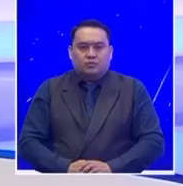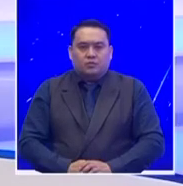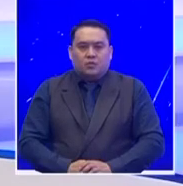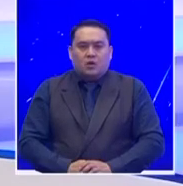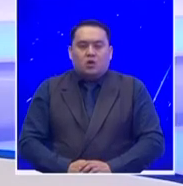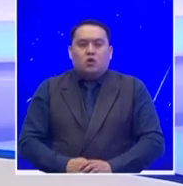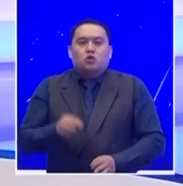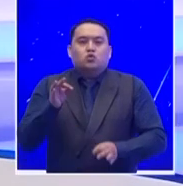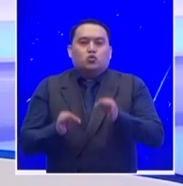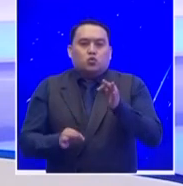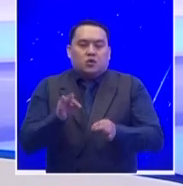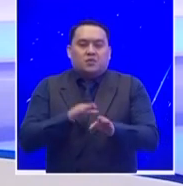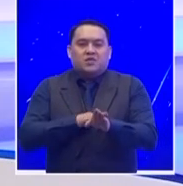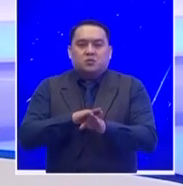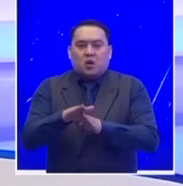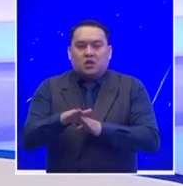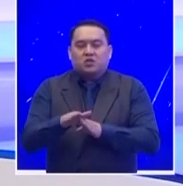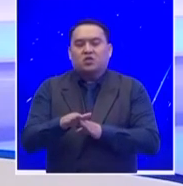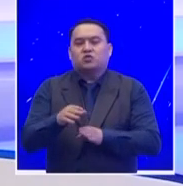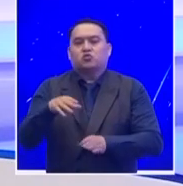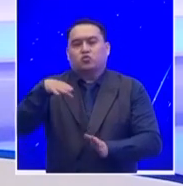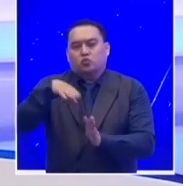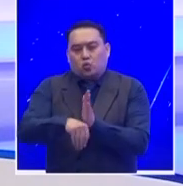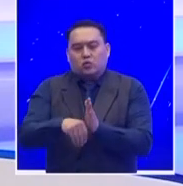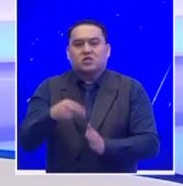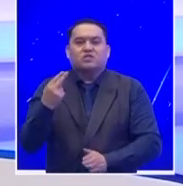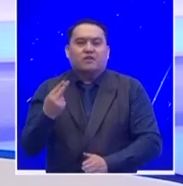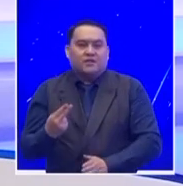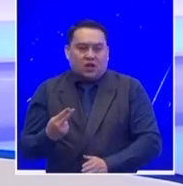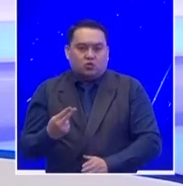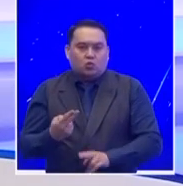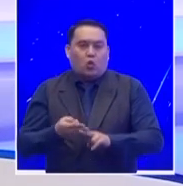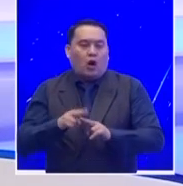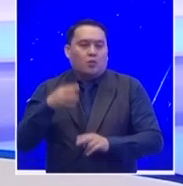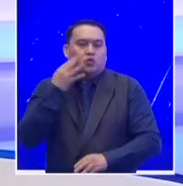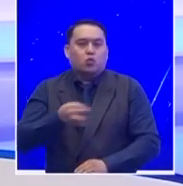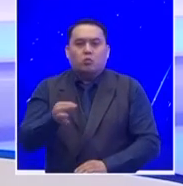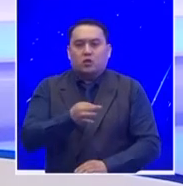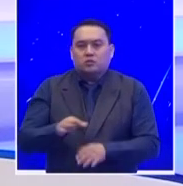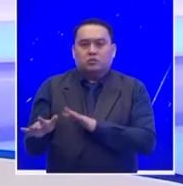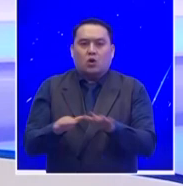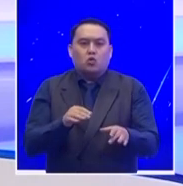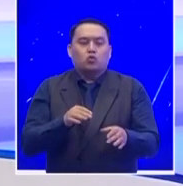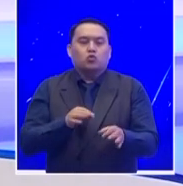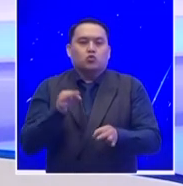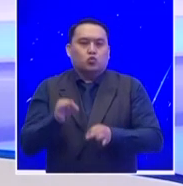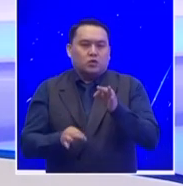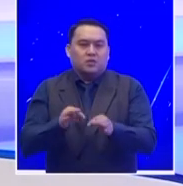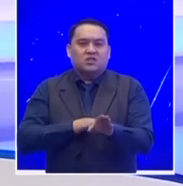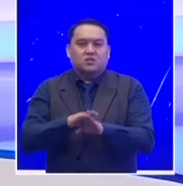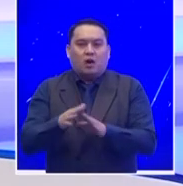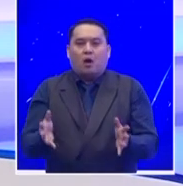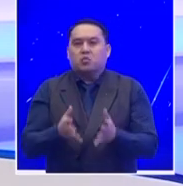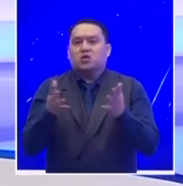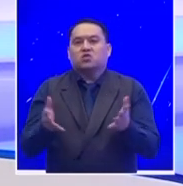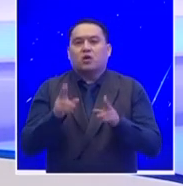Цифровизация судебно-исполнительной системы полным ходом внедряется в Алматинской области. Благодаря новшествам деятельность судебных исполнителей в разы